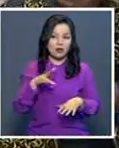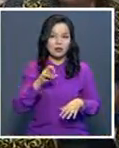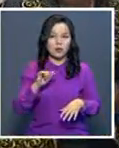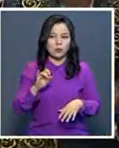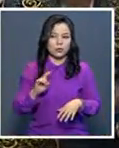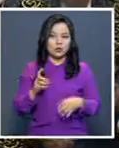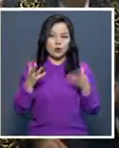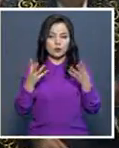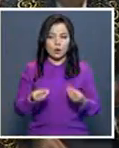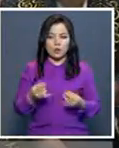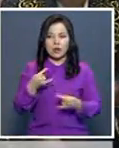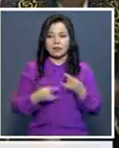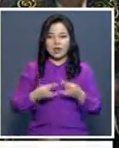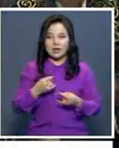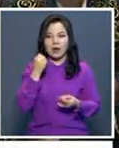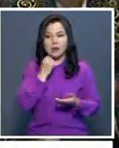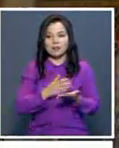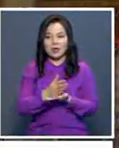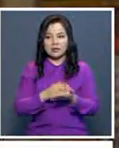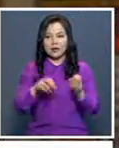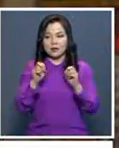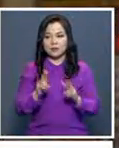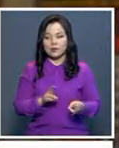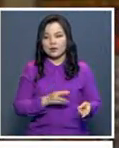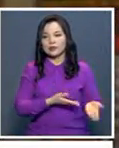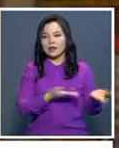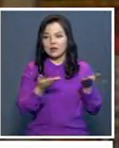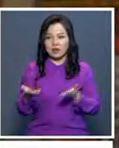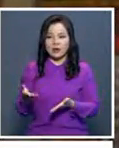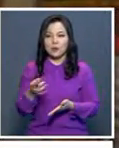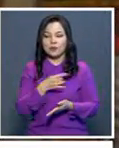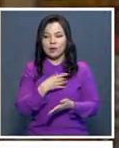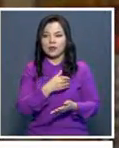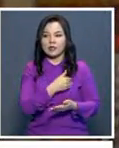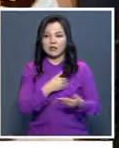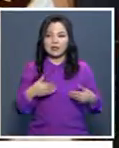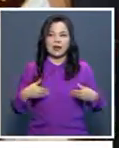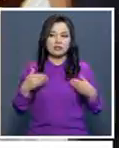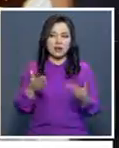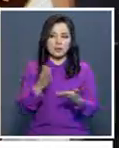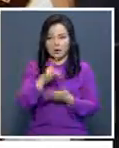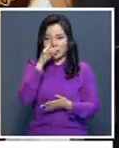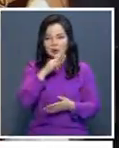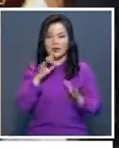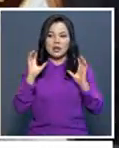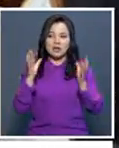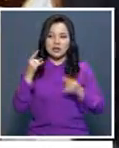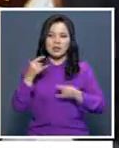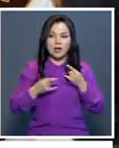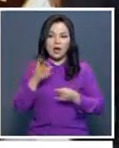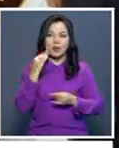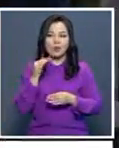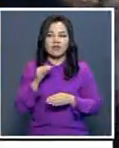күніне орай телеөнердің ардагерлері арнайы келіп ұжымға ақ батасын берді. Қазақстан телерадиокорпорациясы Алматы